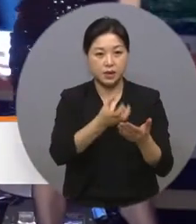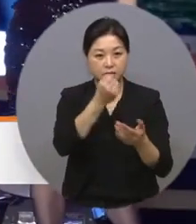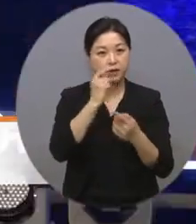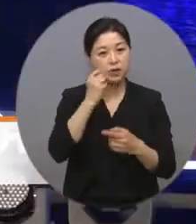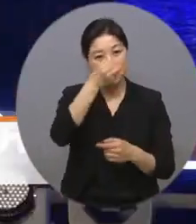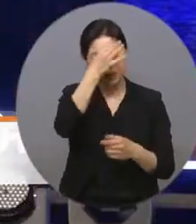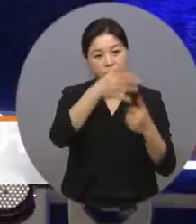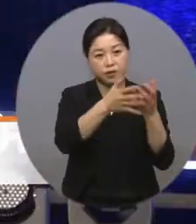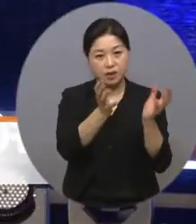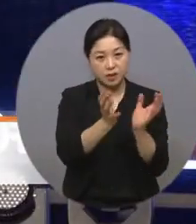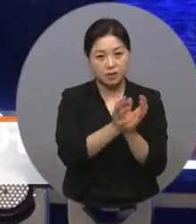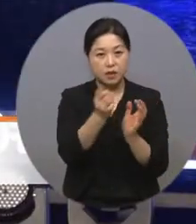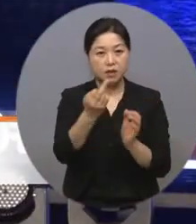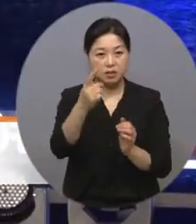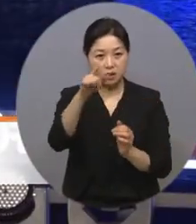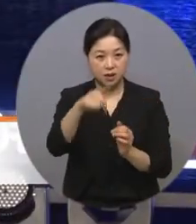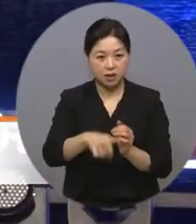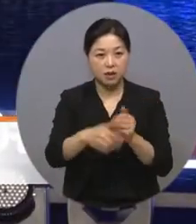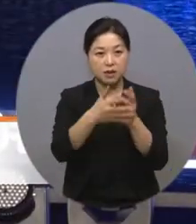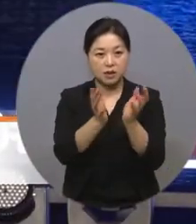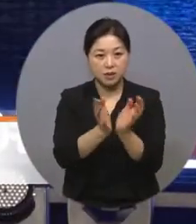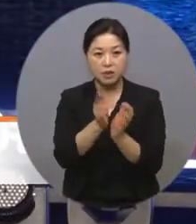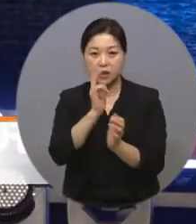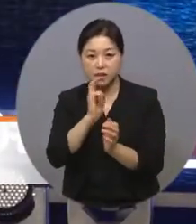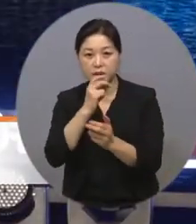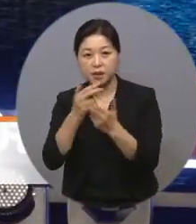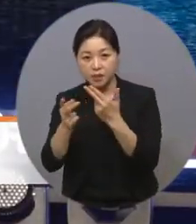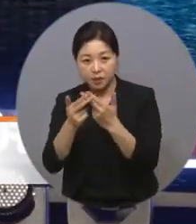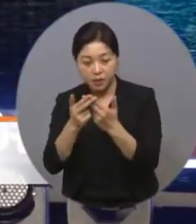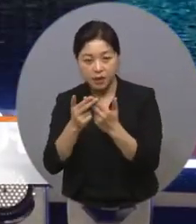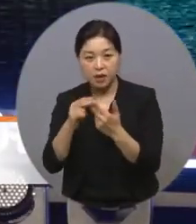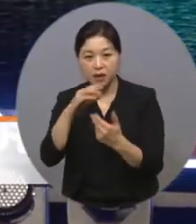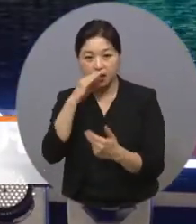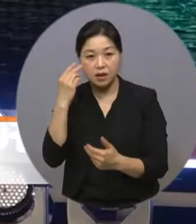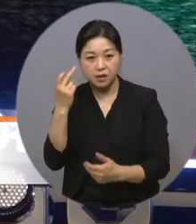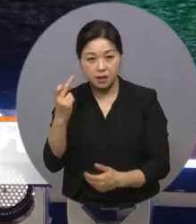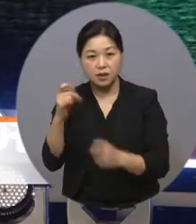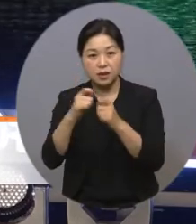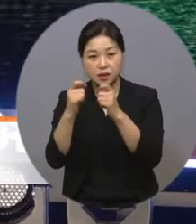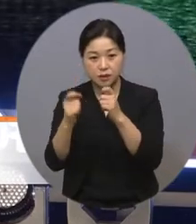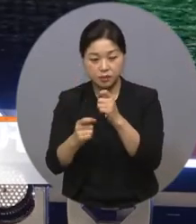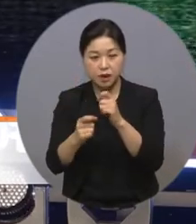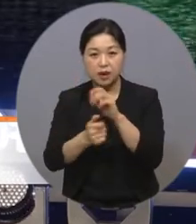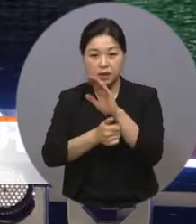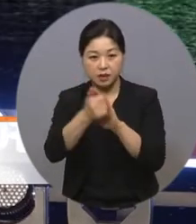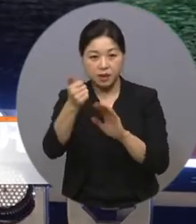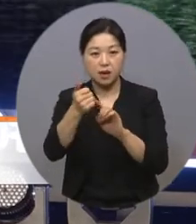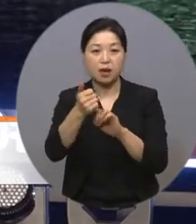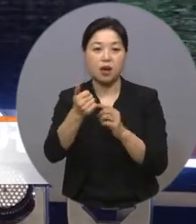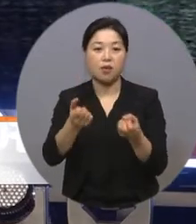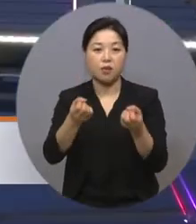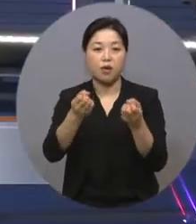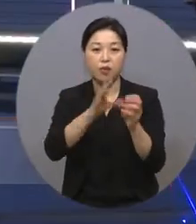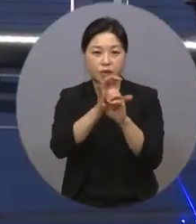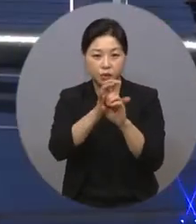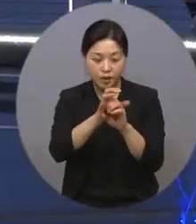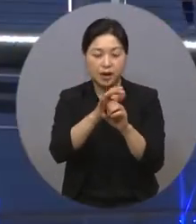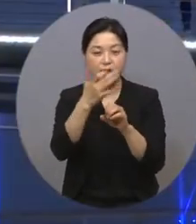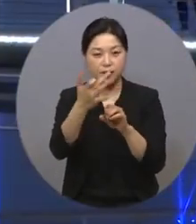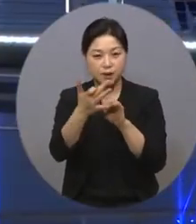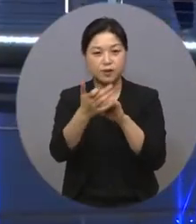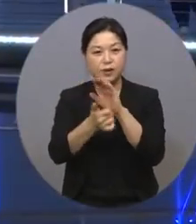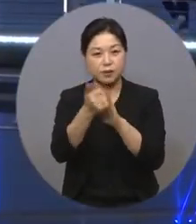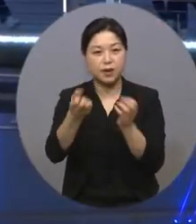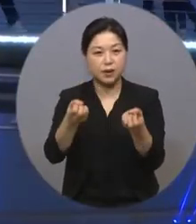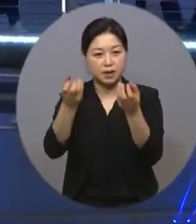콘서트팀, 한국음악협회 예산군지부가 코로나 극복 희망 콘서트로 축제의 서막을 열었습니다. 예당호